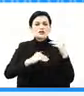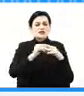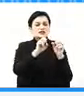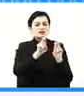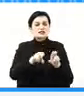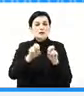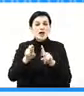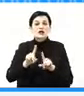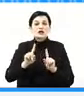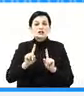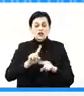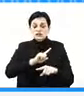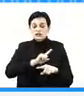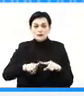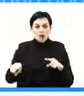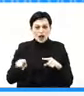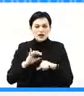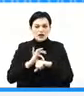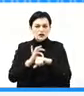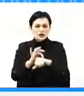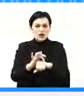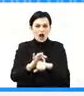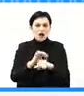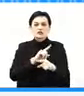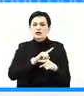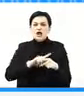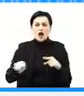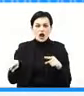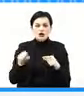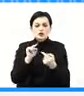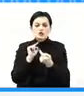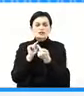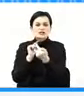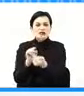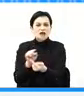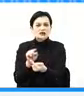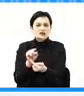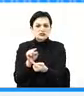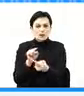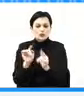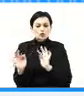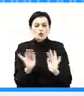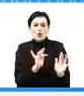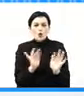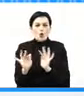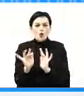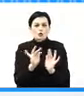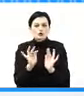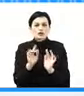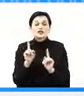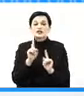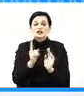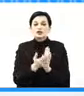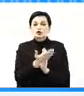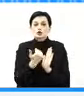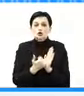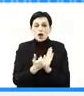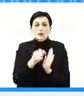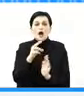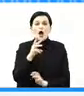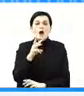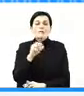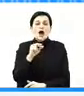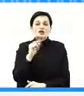რათა უმოკლეს ვადებში გატარდეს გადაუდებელი მეწყერ საწინააღმდეგო ღონისძიებები, რის შემდეგაც მუხრან